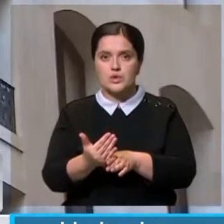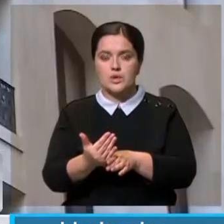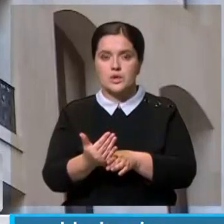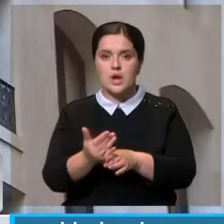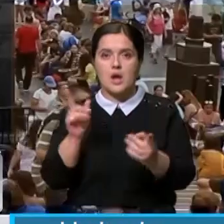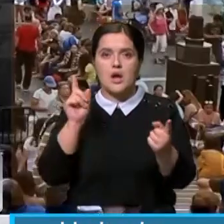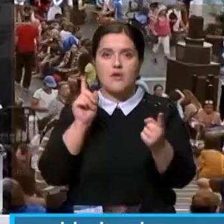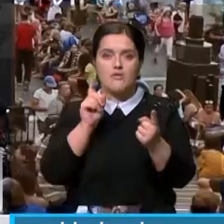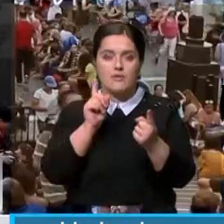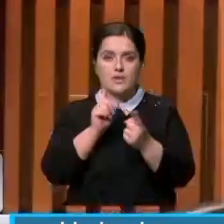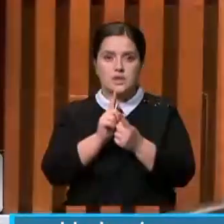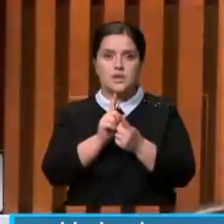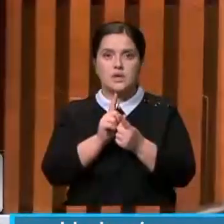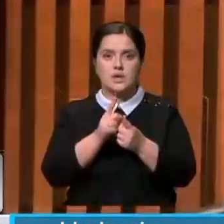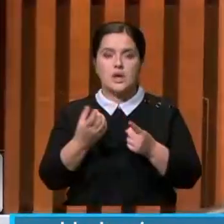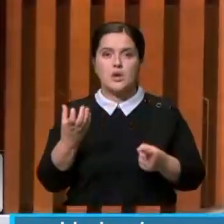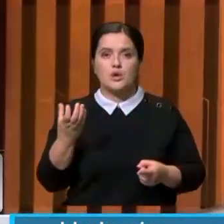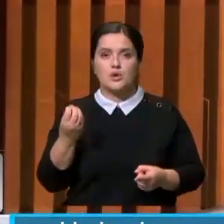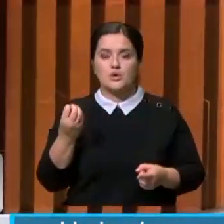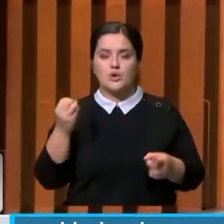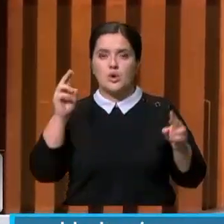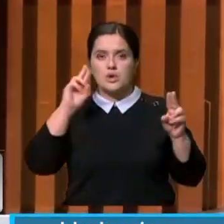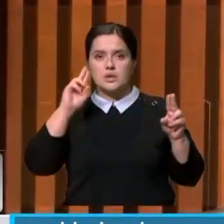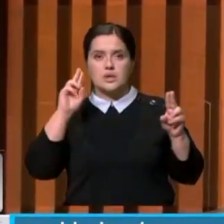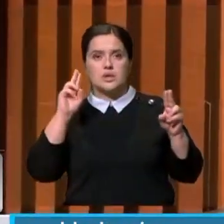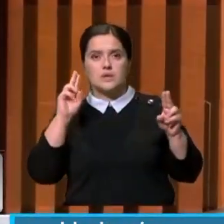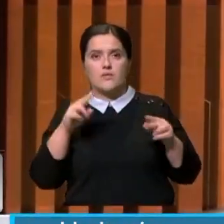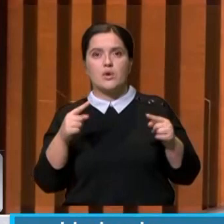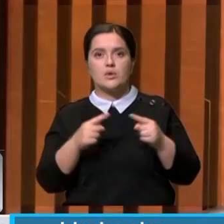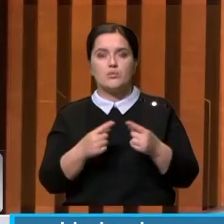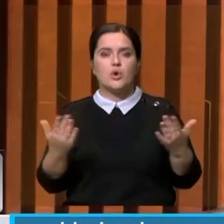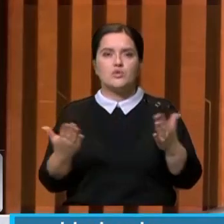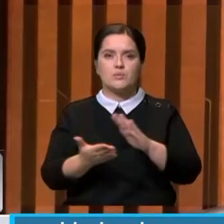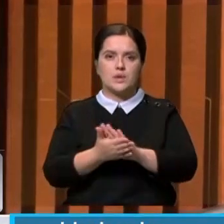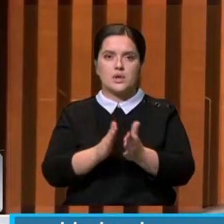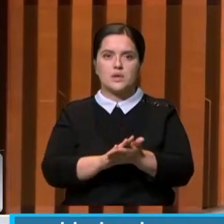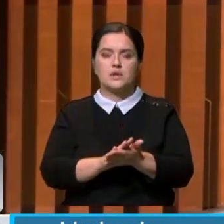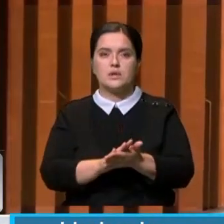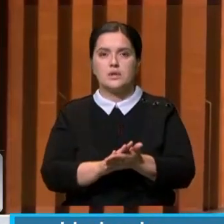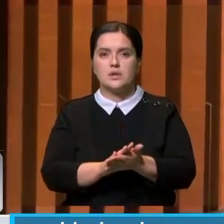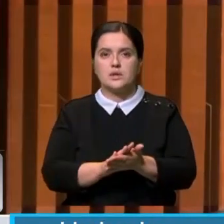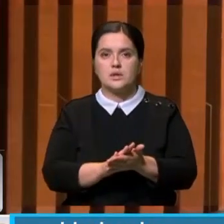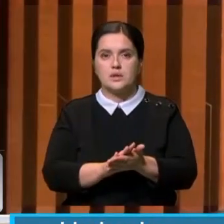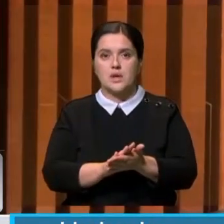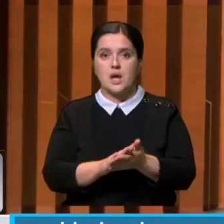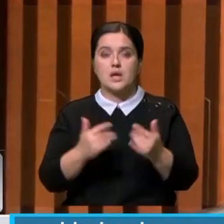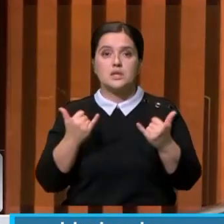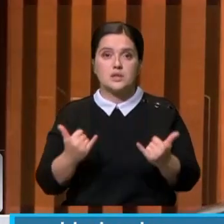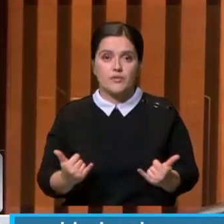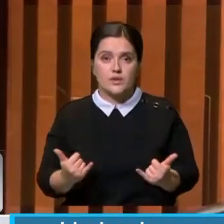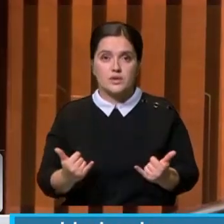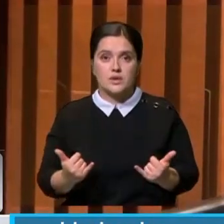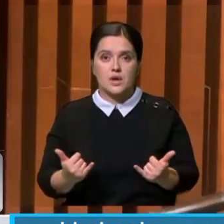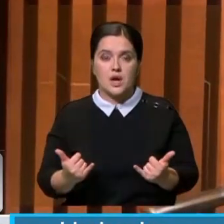встреча идет, и еще нам неизвестно конкретно, о чем они договорились. Отмечу, что только на сегодня у главы